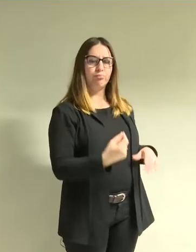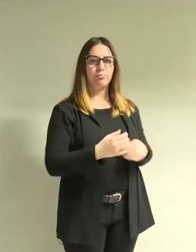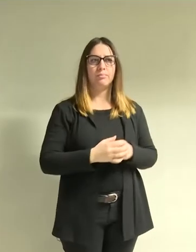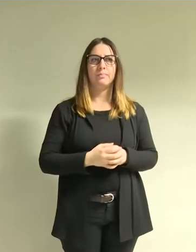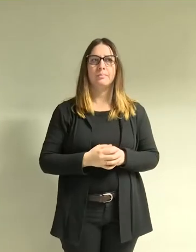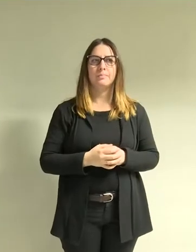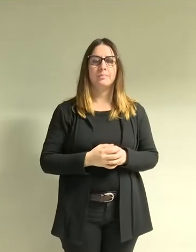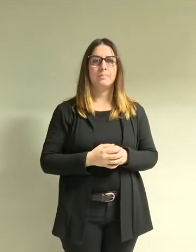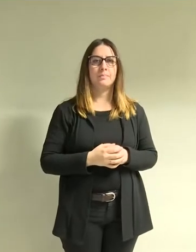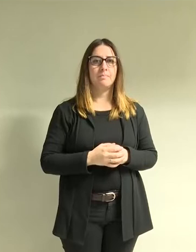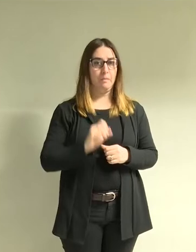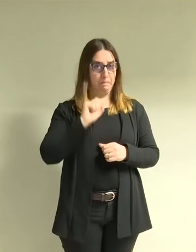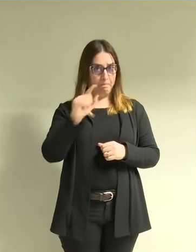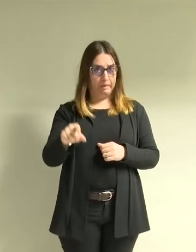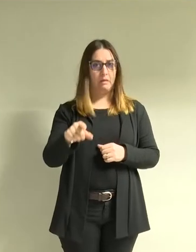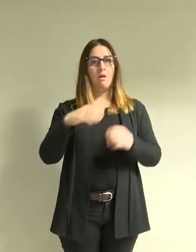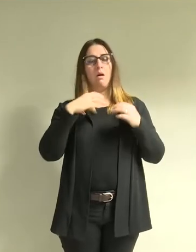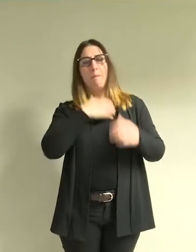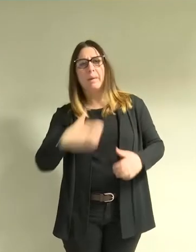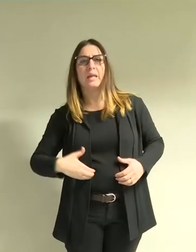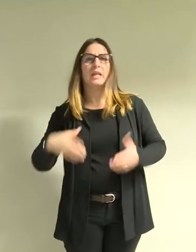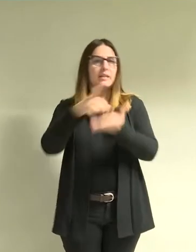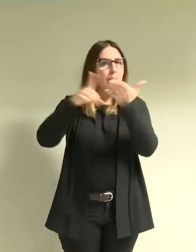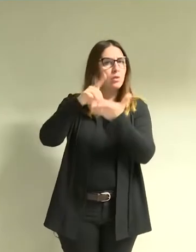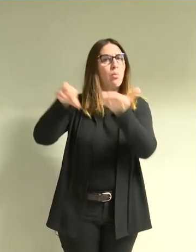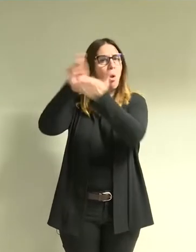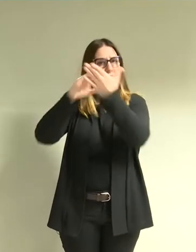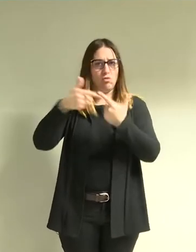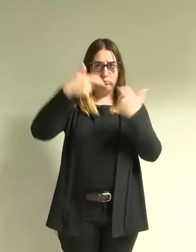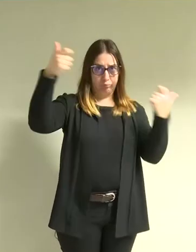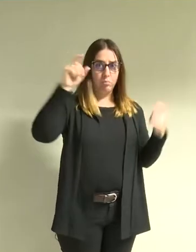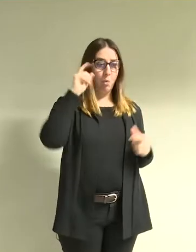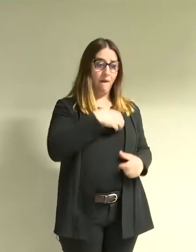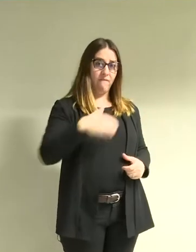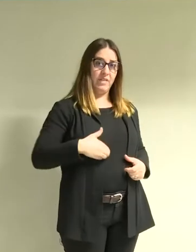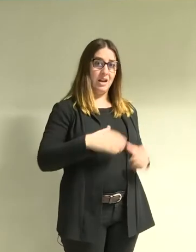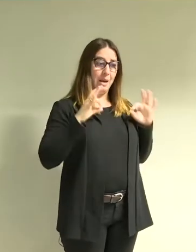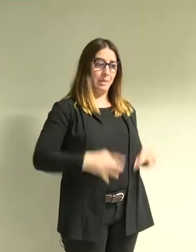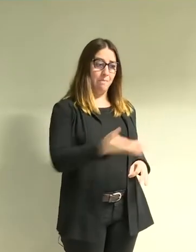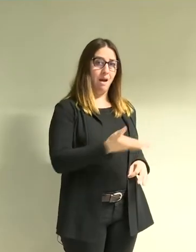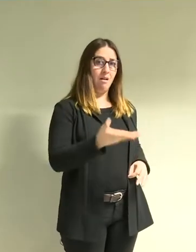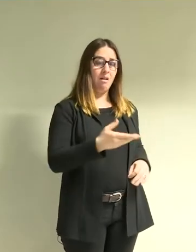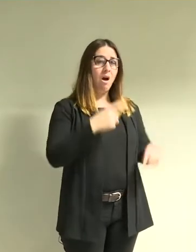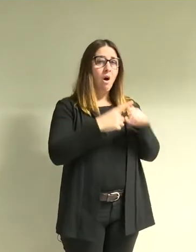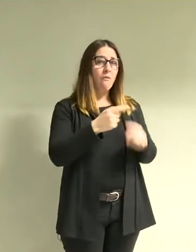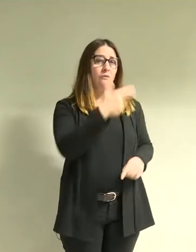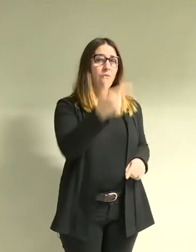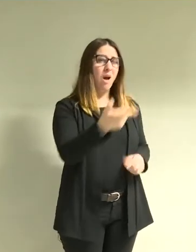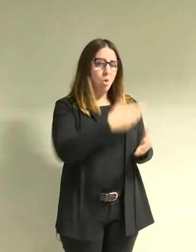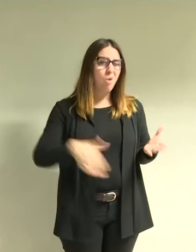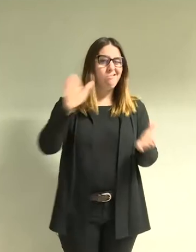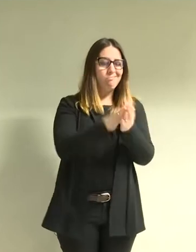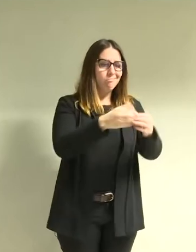et notamment donc les collectivités puisque la ville a dans les écoles primaires près du double de personnels de l'éducation nationale